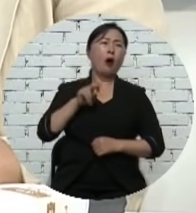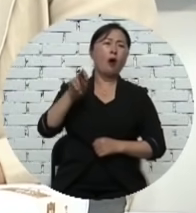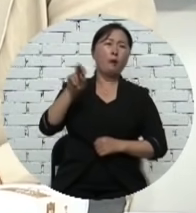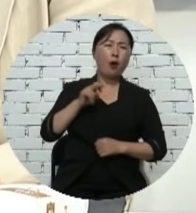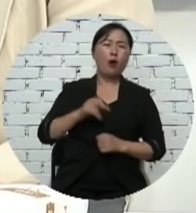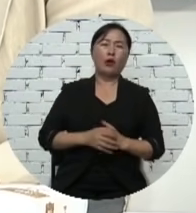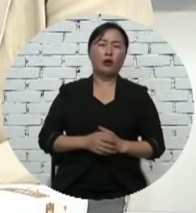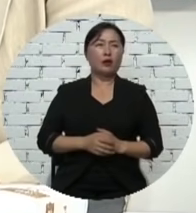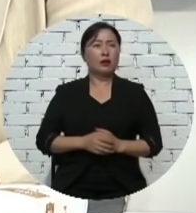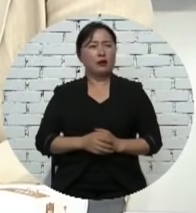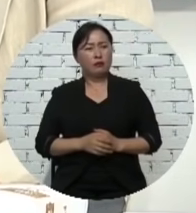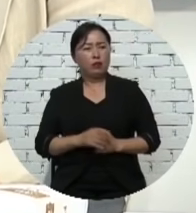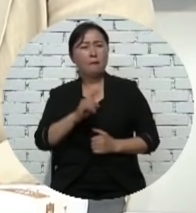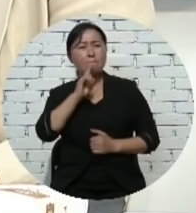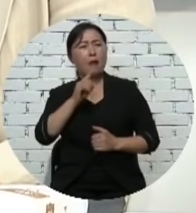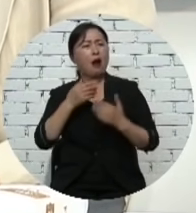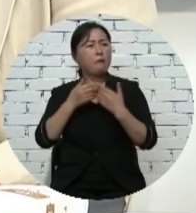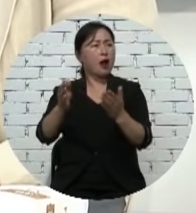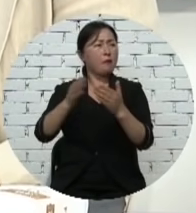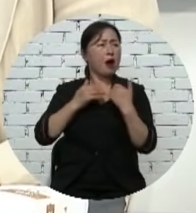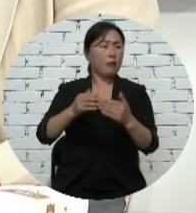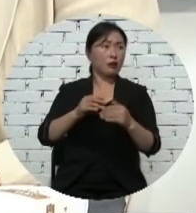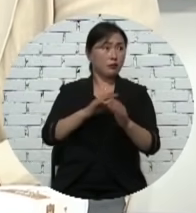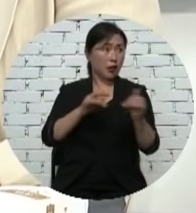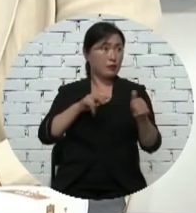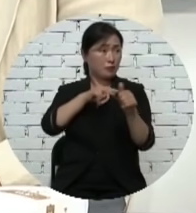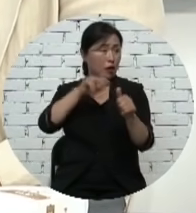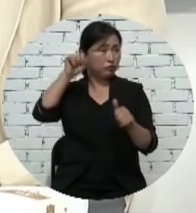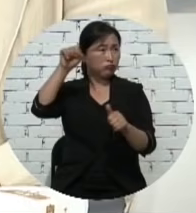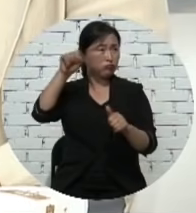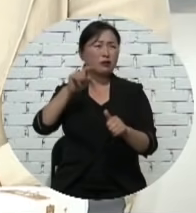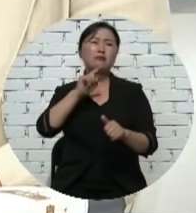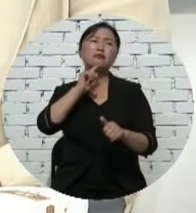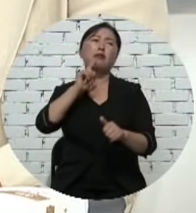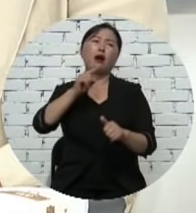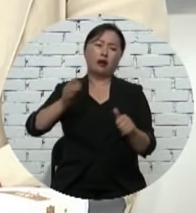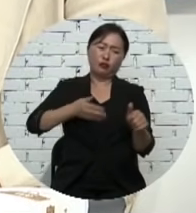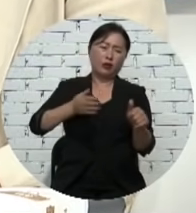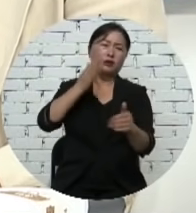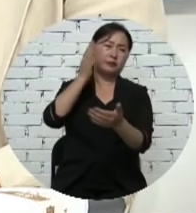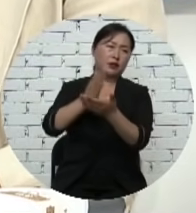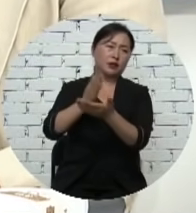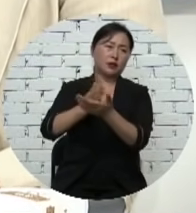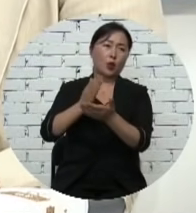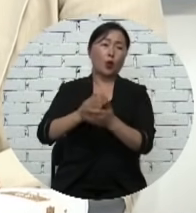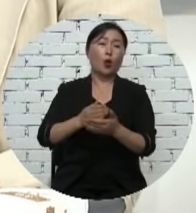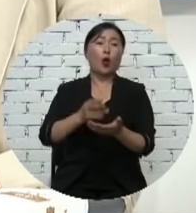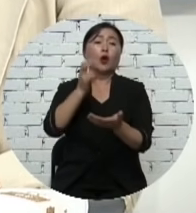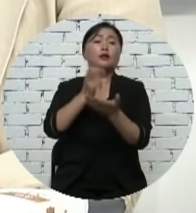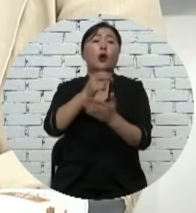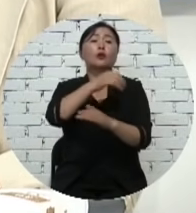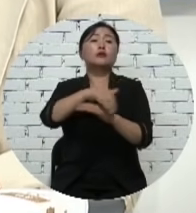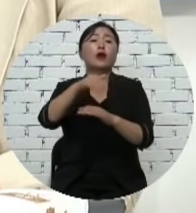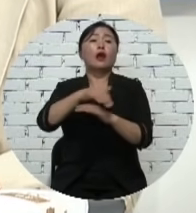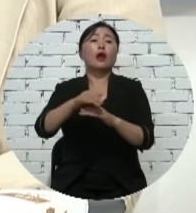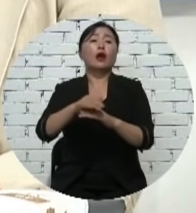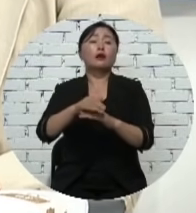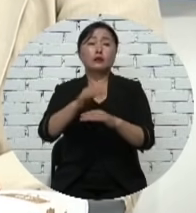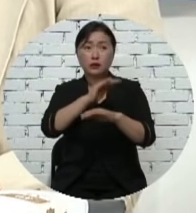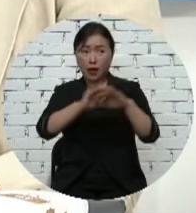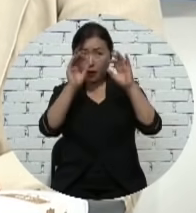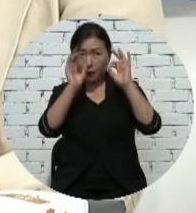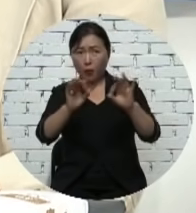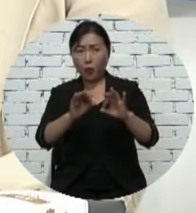그냥 막말이나 하고 이런 사람들이 다 대선 후보로 뜨는 거예요. 아니, 제대로 정책 얘기하는 사람은 뜨지도 다르죠. 않고 제대로 얘기하는